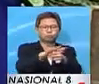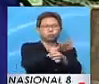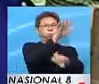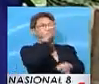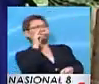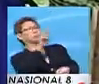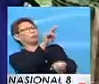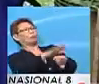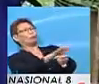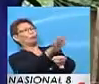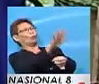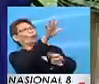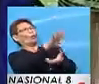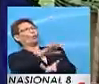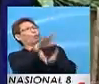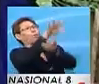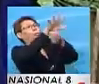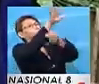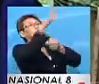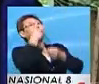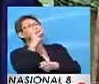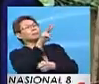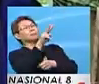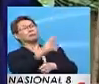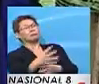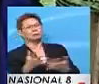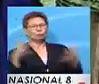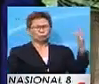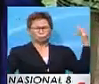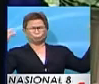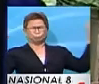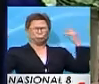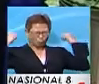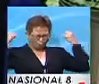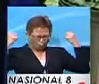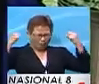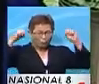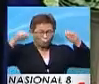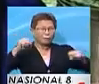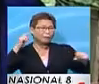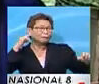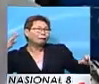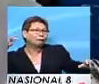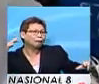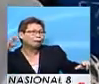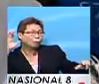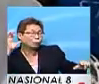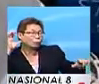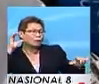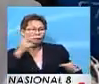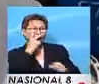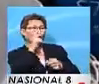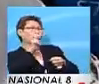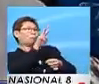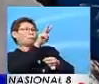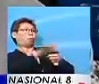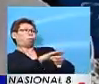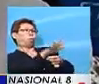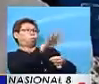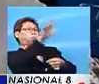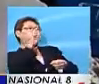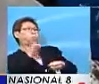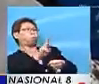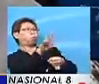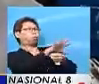dah berkep-kep bunyi kuat Buny bunyi kuatlah boleh dengar dari sini nampak asap ah